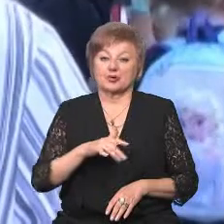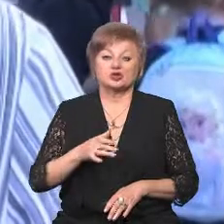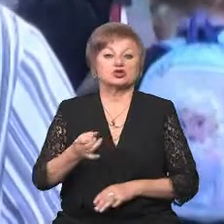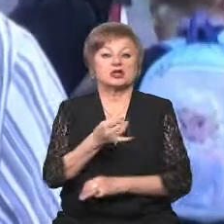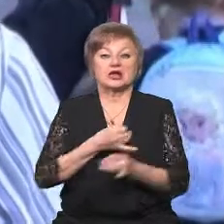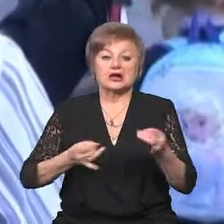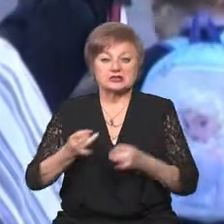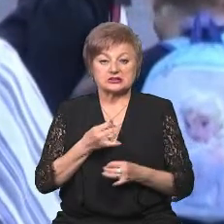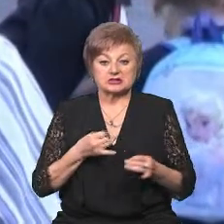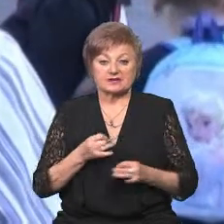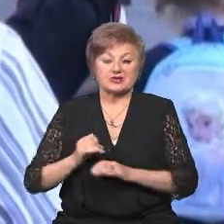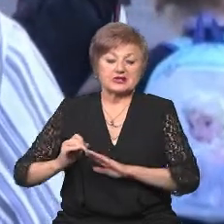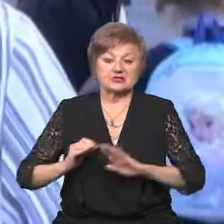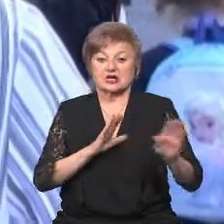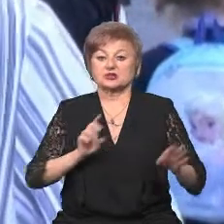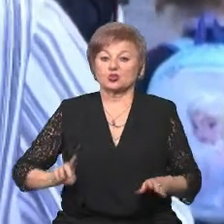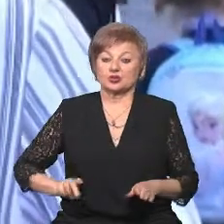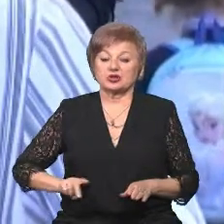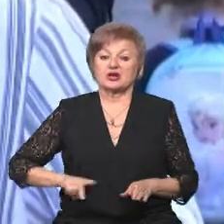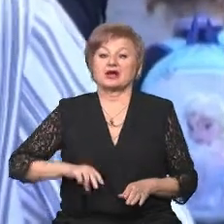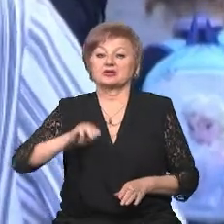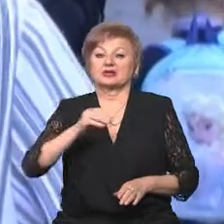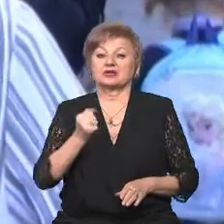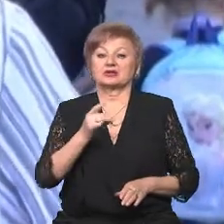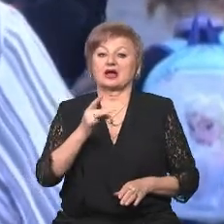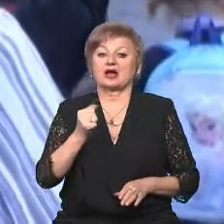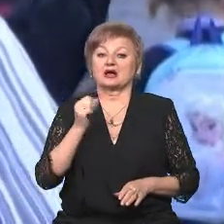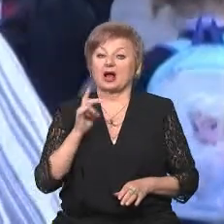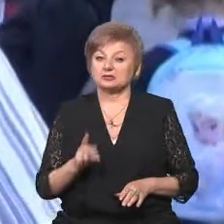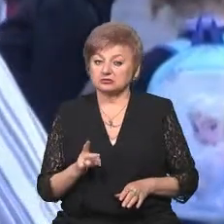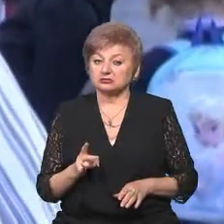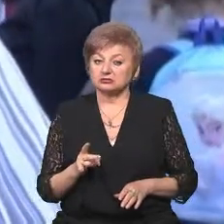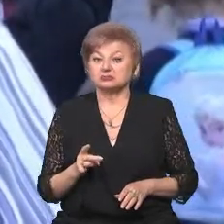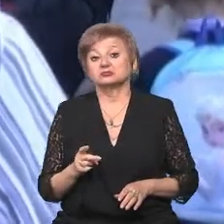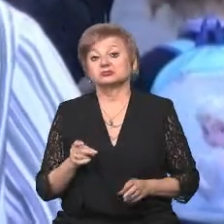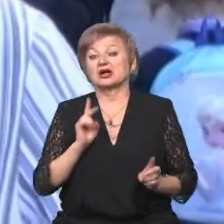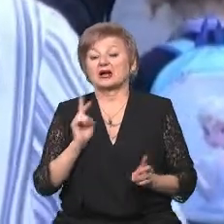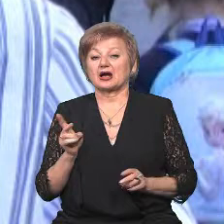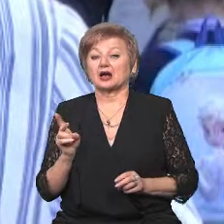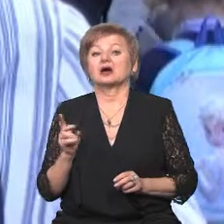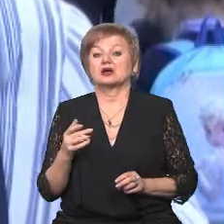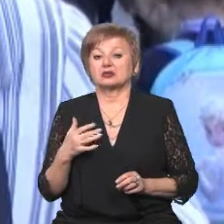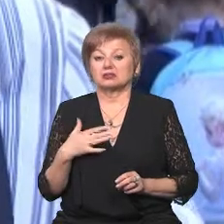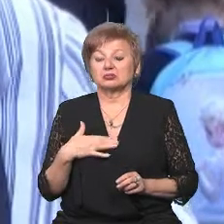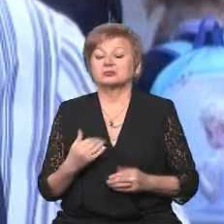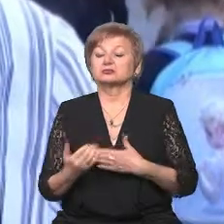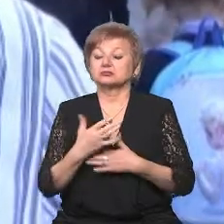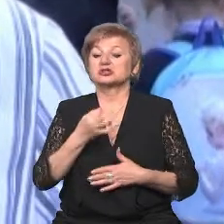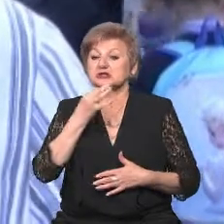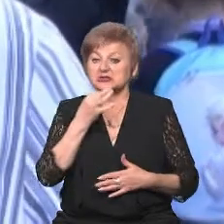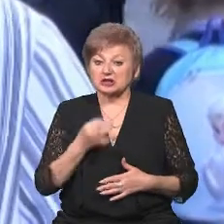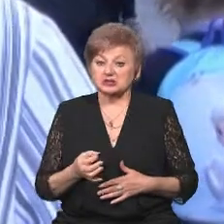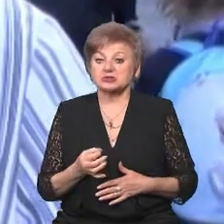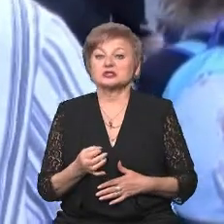з заступником директора Таран Ілоною, яка видала мені наказ для ознайомлення,